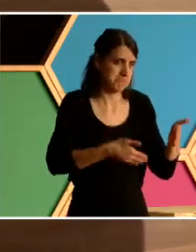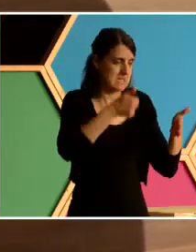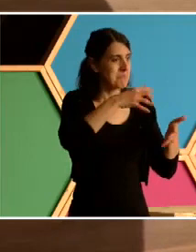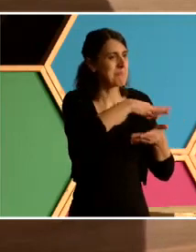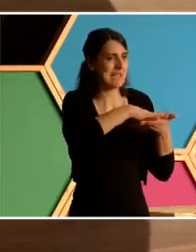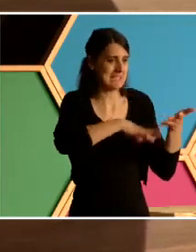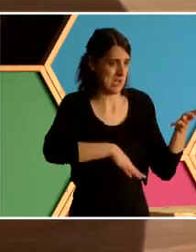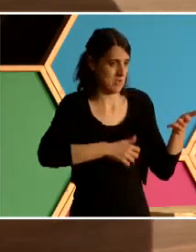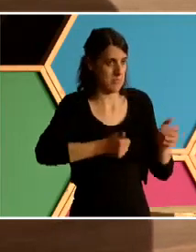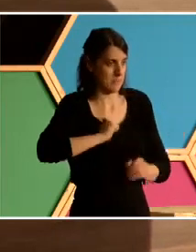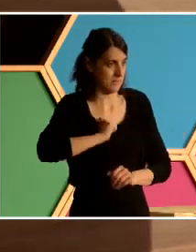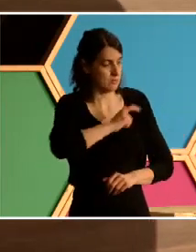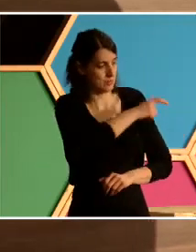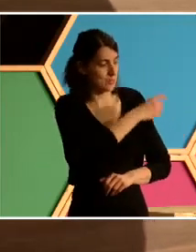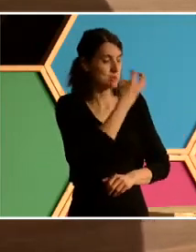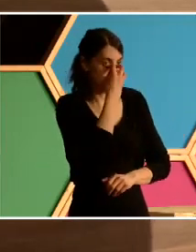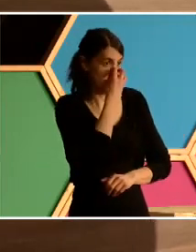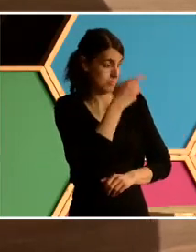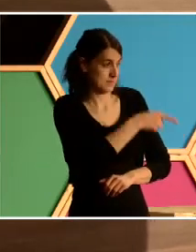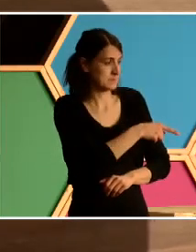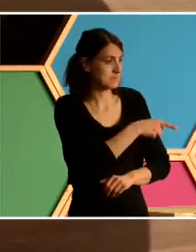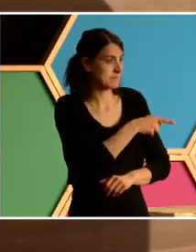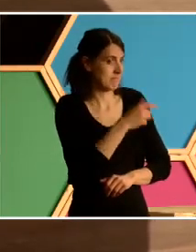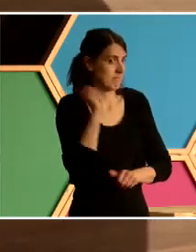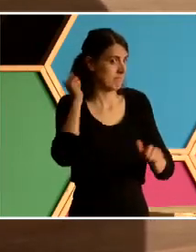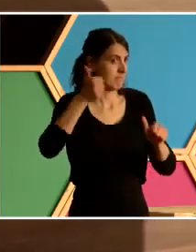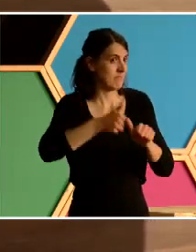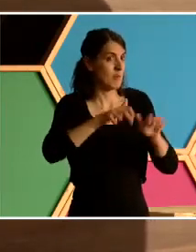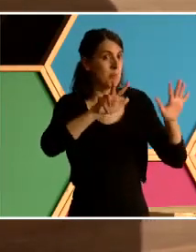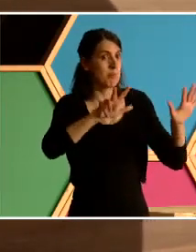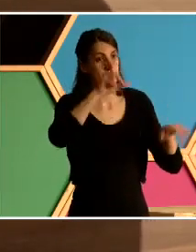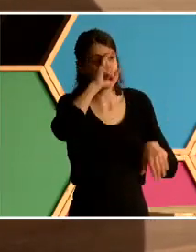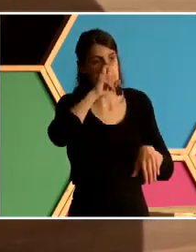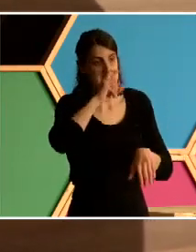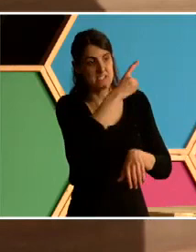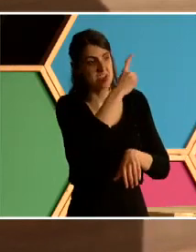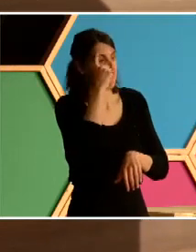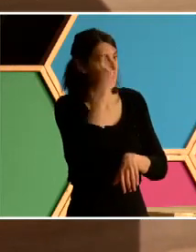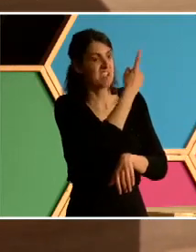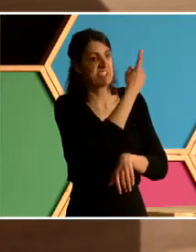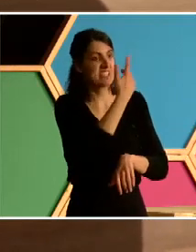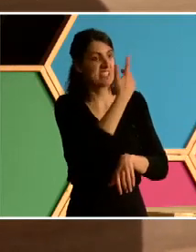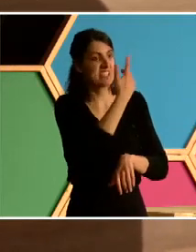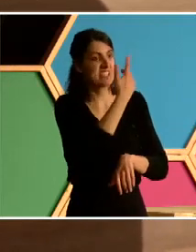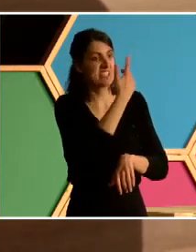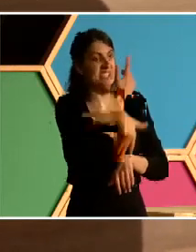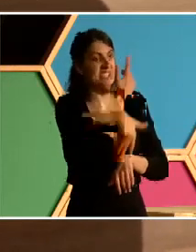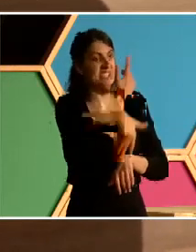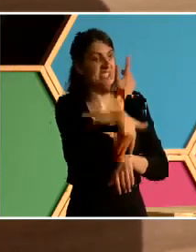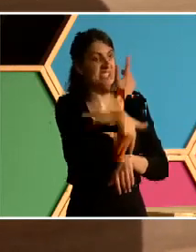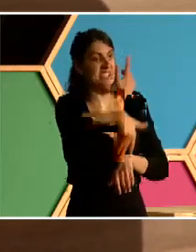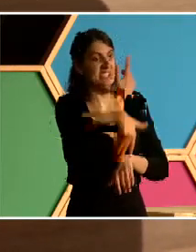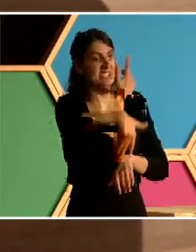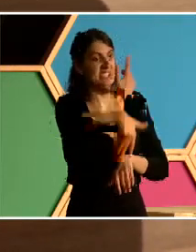al Jaume, ja que ha estat recentment el 8è aniversari del 15M, que va ser un bon antídot contra el que podia haver estat en